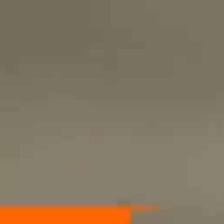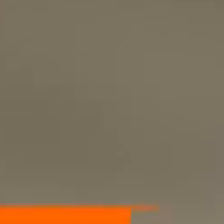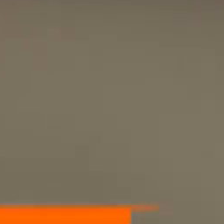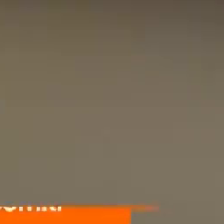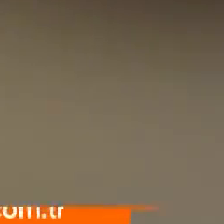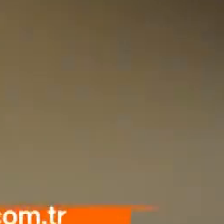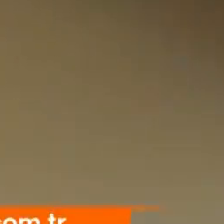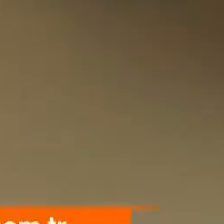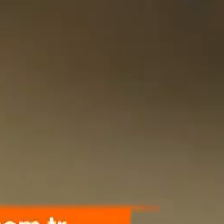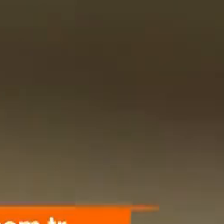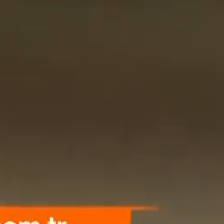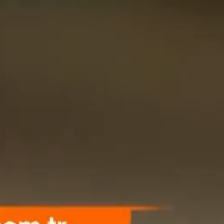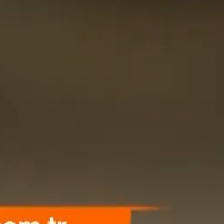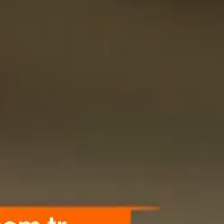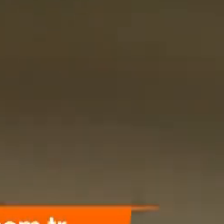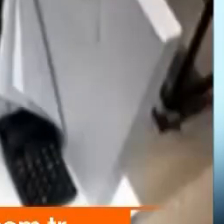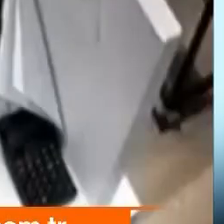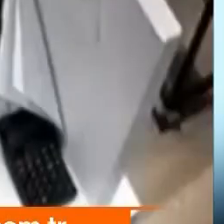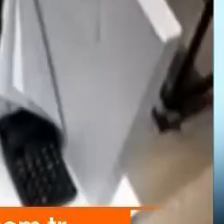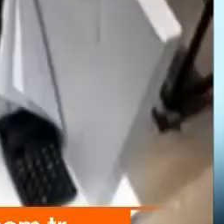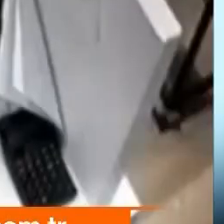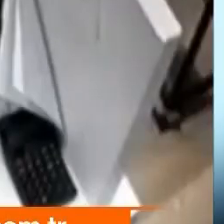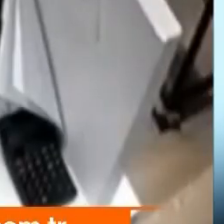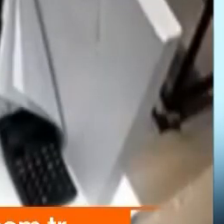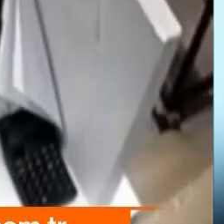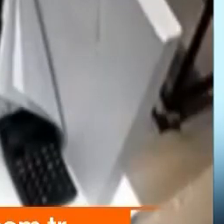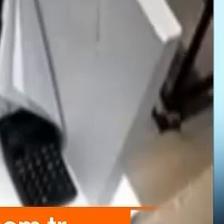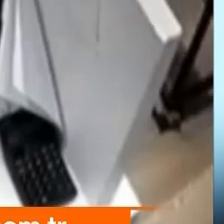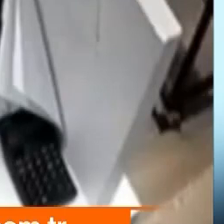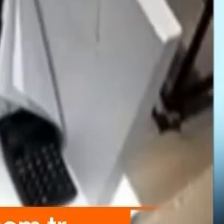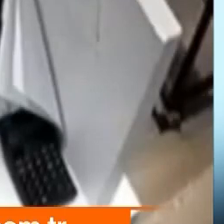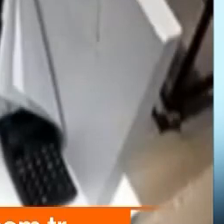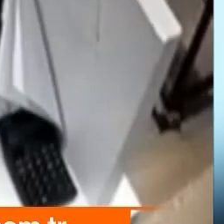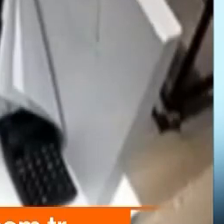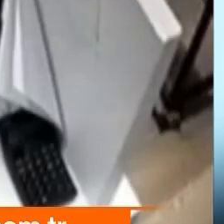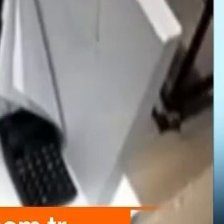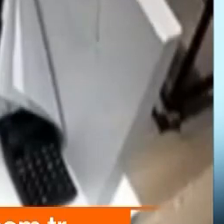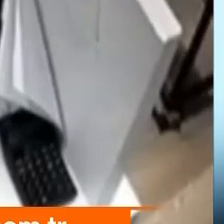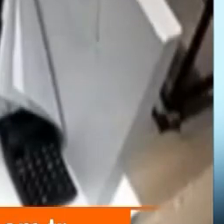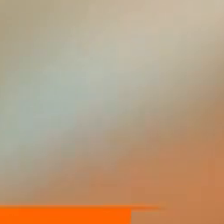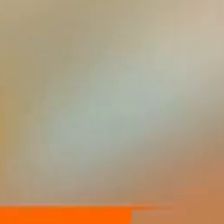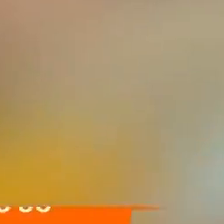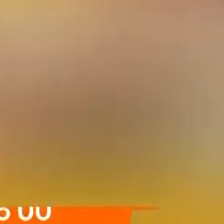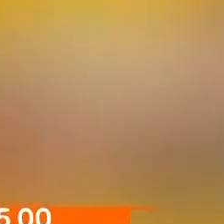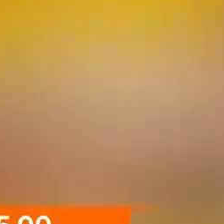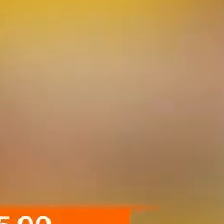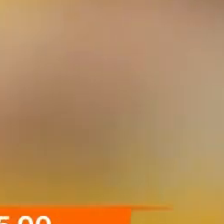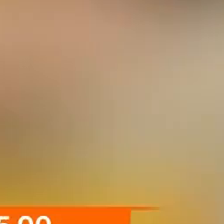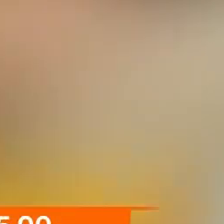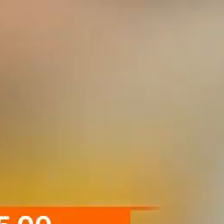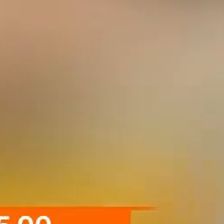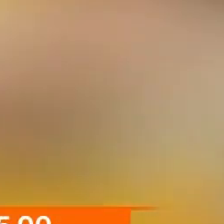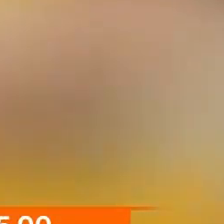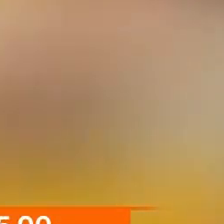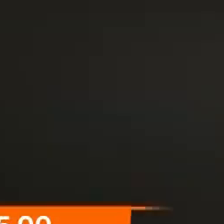Dün Bursa, bugün de İstanbul. Dolandırıcılar bu kez SMA hastası çocukları kullanarak yardım adı altında para topluyor.